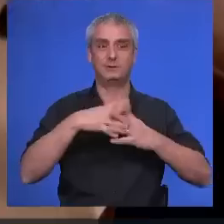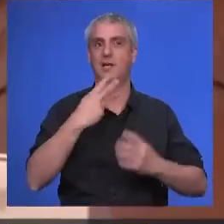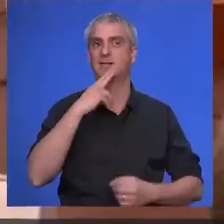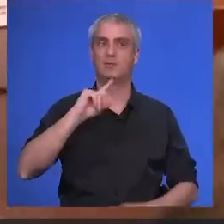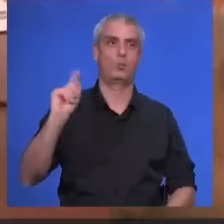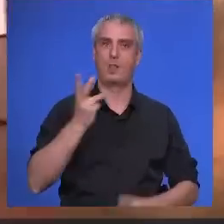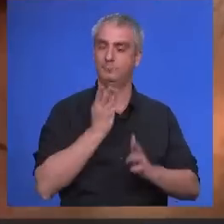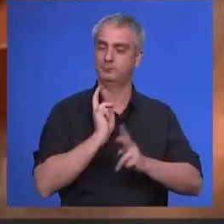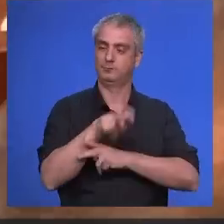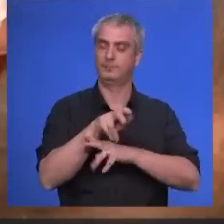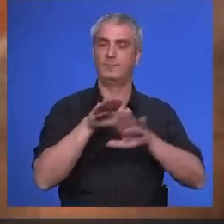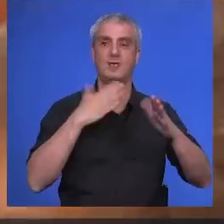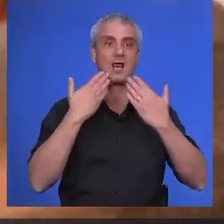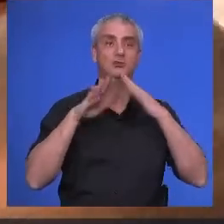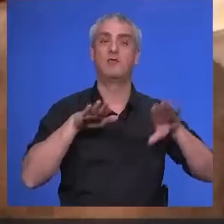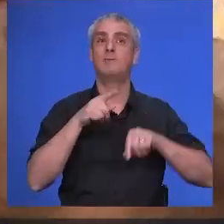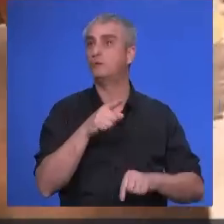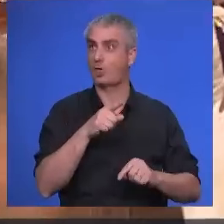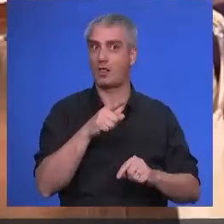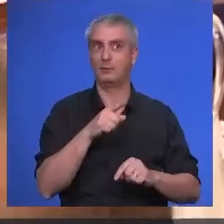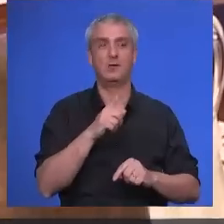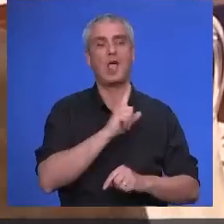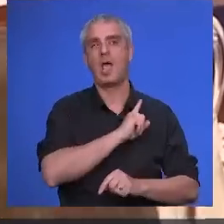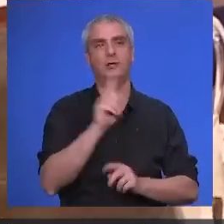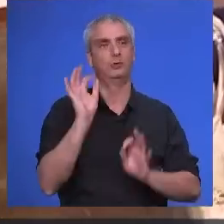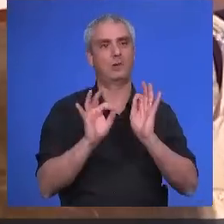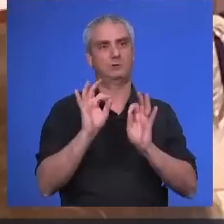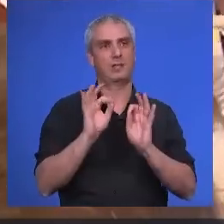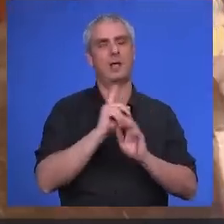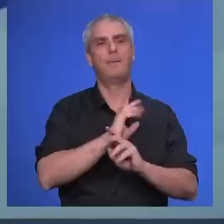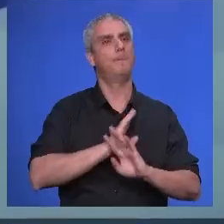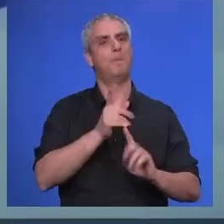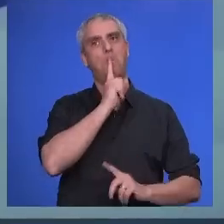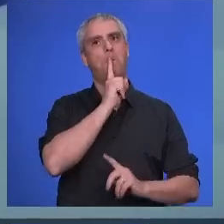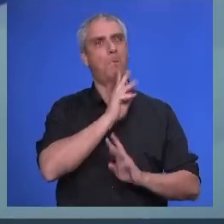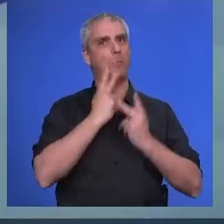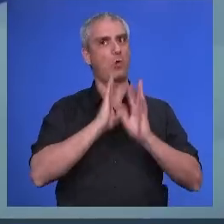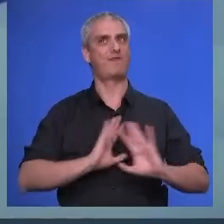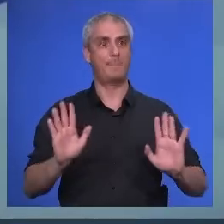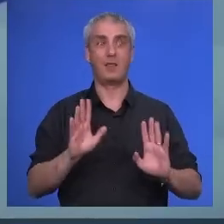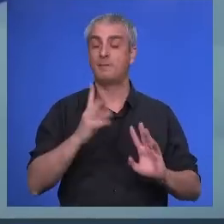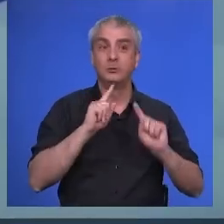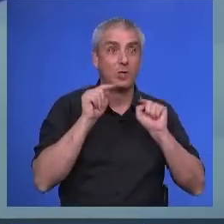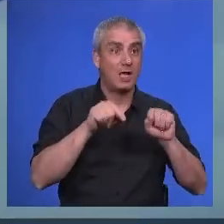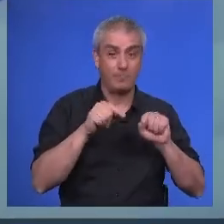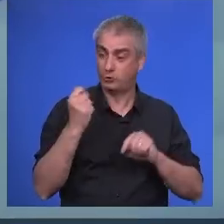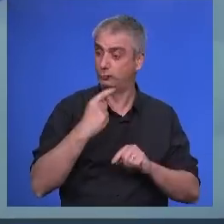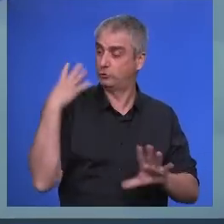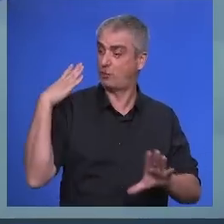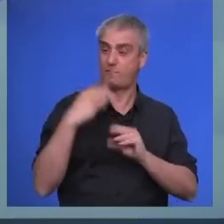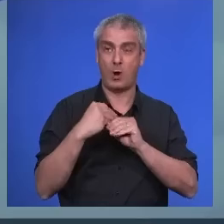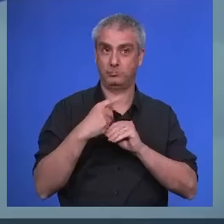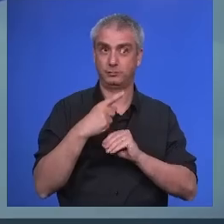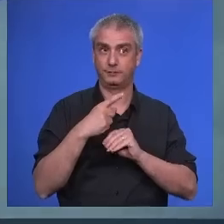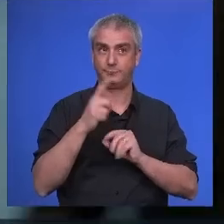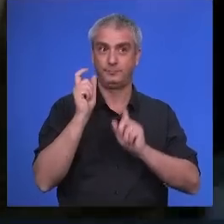בכניסה לישיבת הממשלה שאסור שההסתה הזאת תעבור בלי תגובה. ומה שקרה כאן בשבועות האחרונים זה שאנשים המטיפים